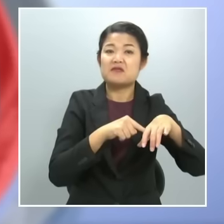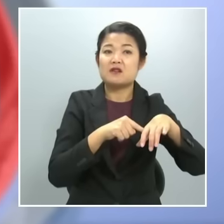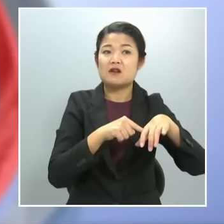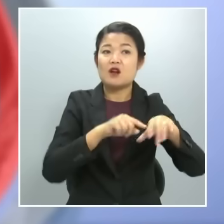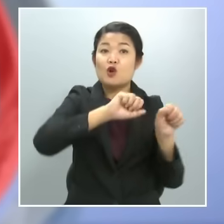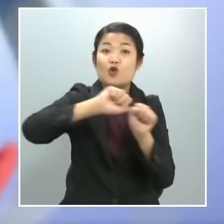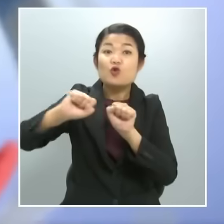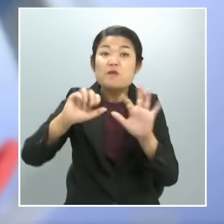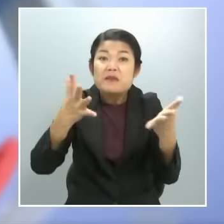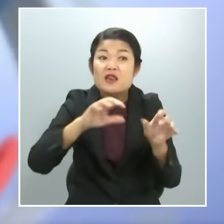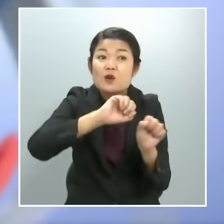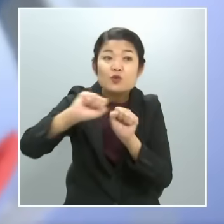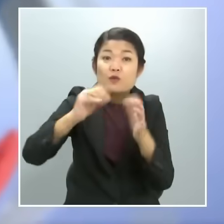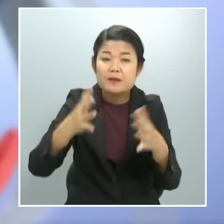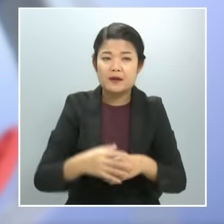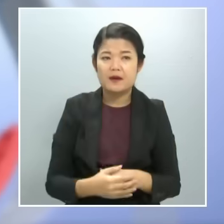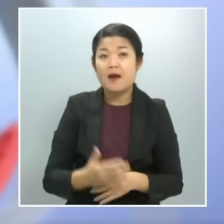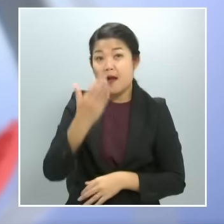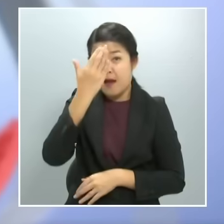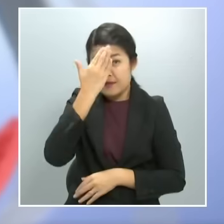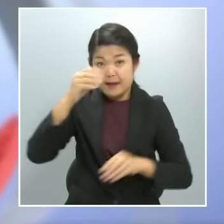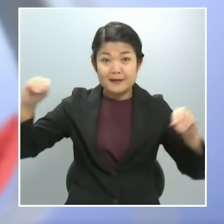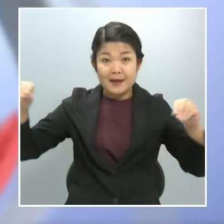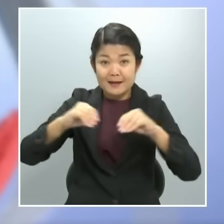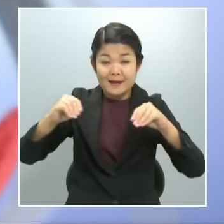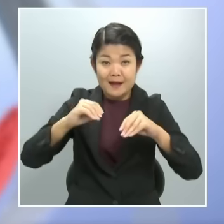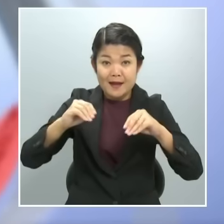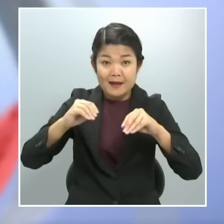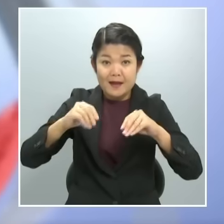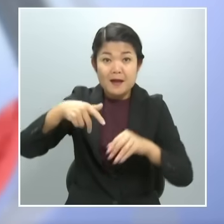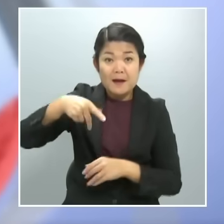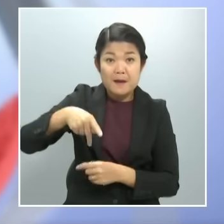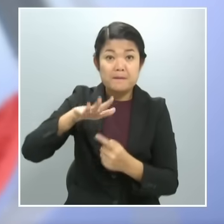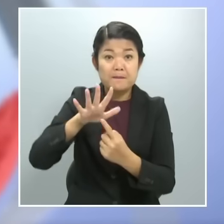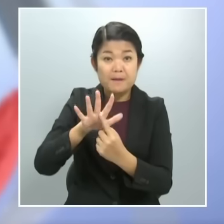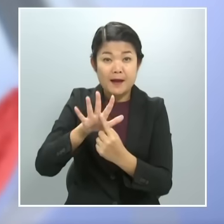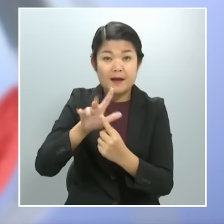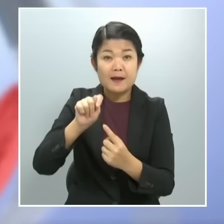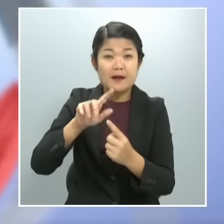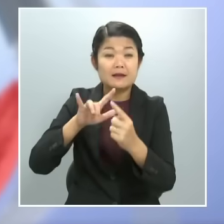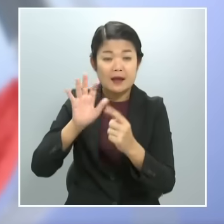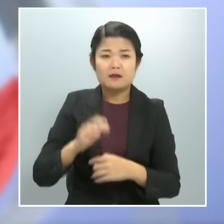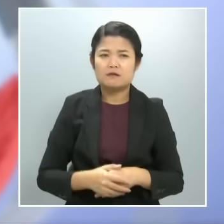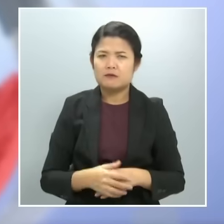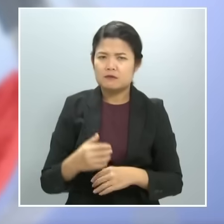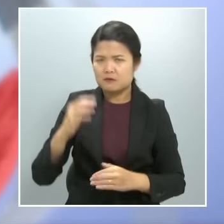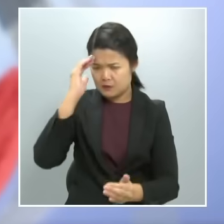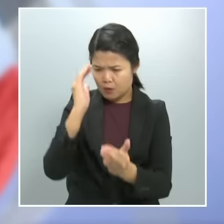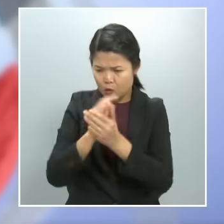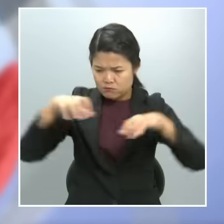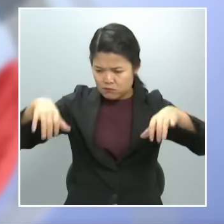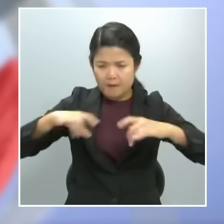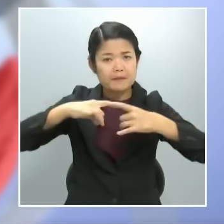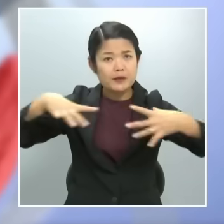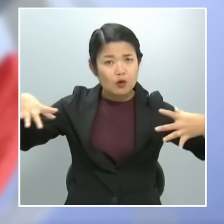ตู้ค่ะจะมีคิวอยู่หน้าพาต้าซึ่งมันก็ไม่ใช่ค่ะจะเป็นอีกสนนึงเป็นอีกสนนึงนะเสร็จ